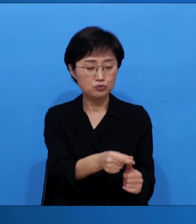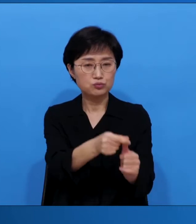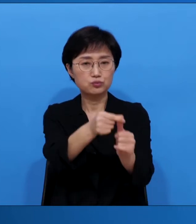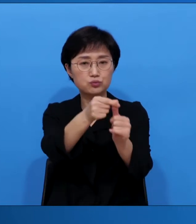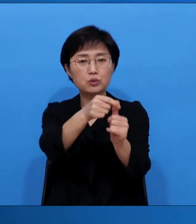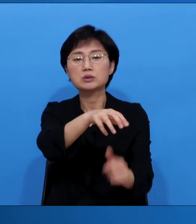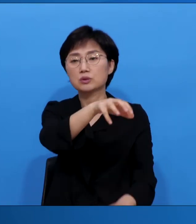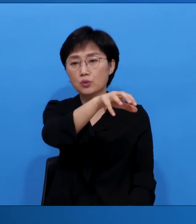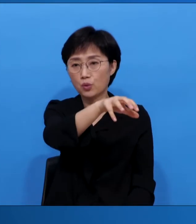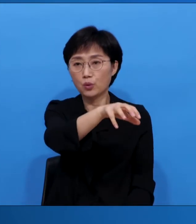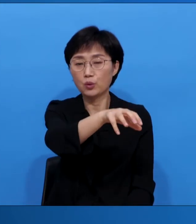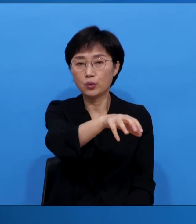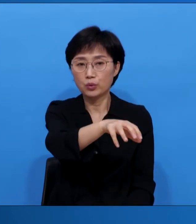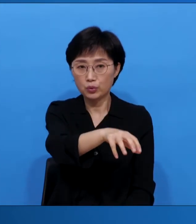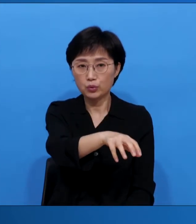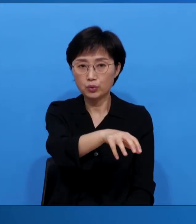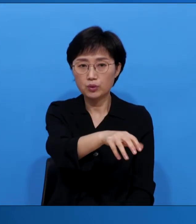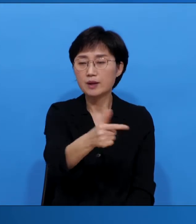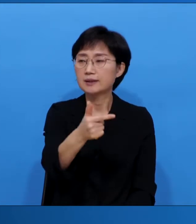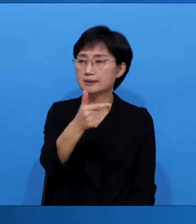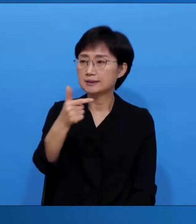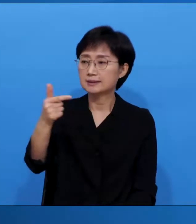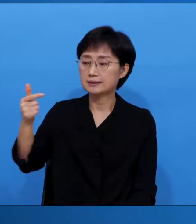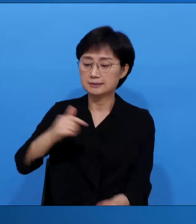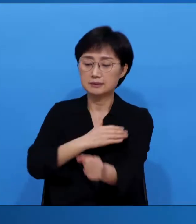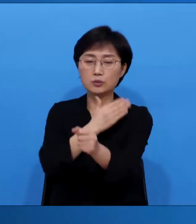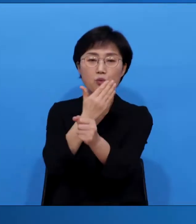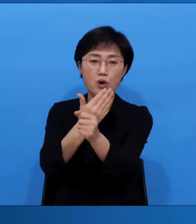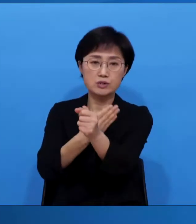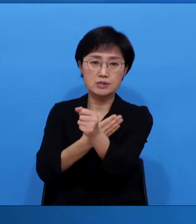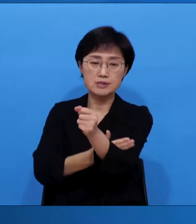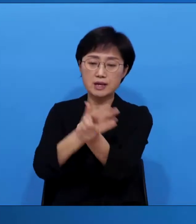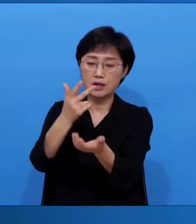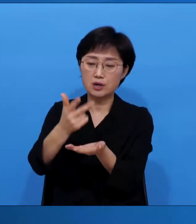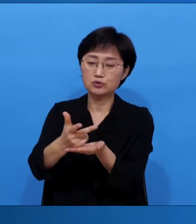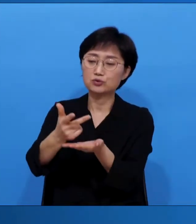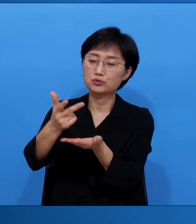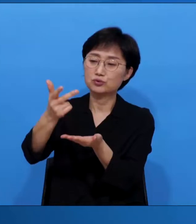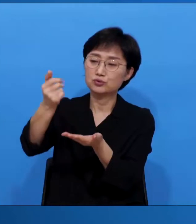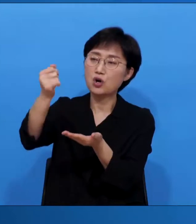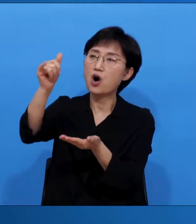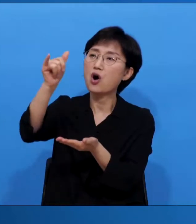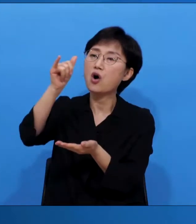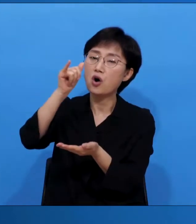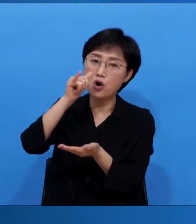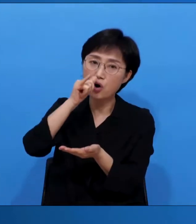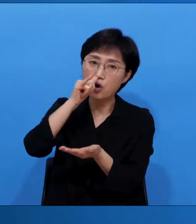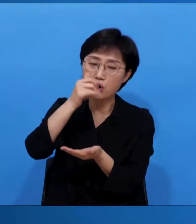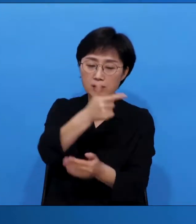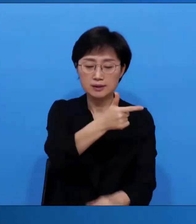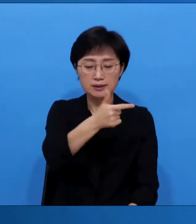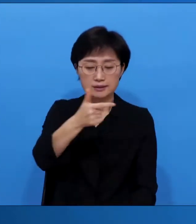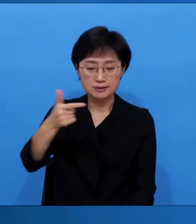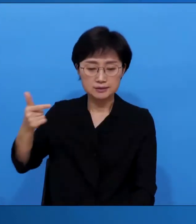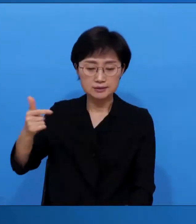구원하는 곳으로 큰 밤새 춤에 있으며